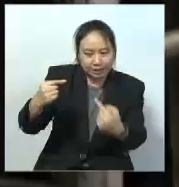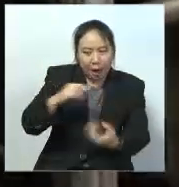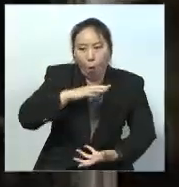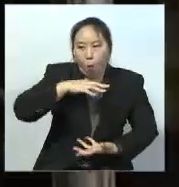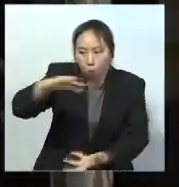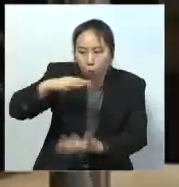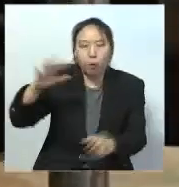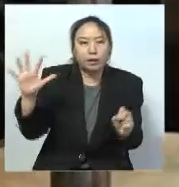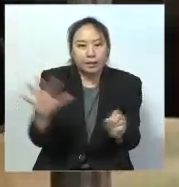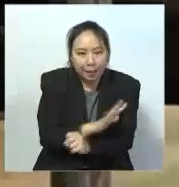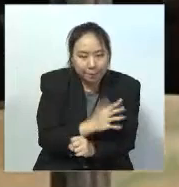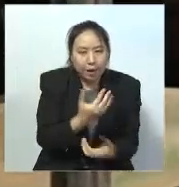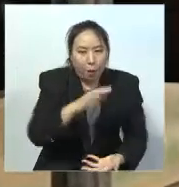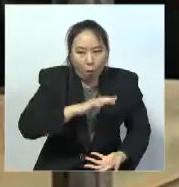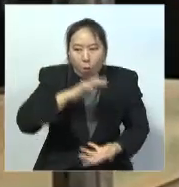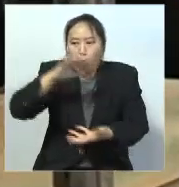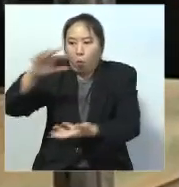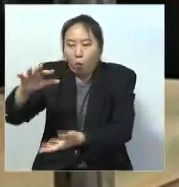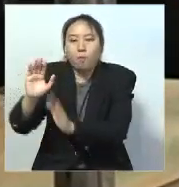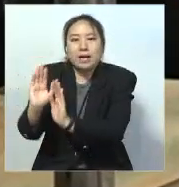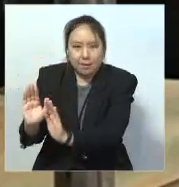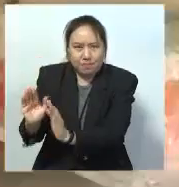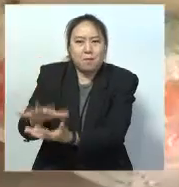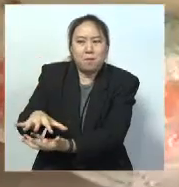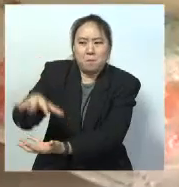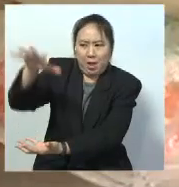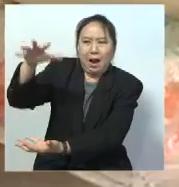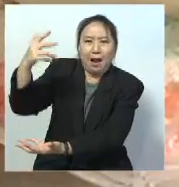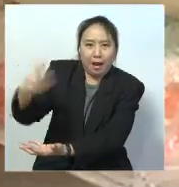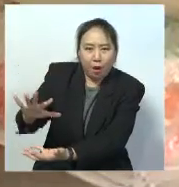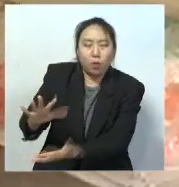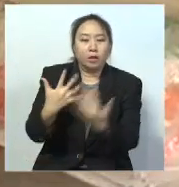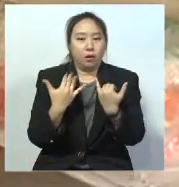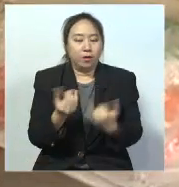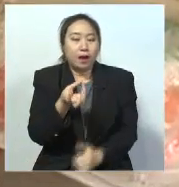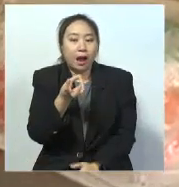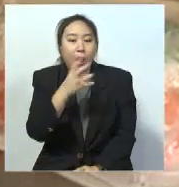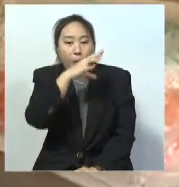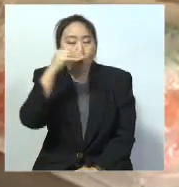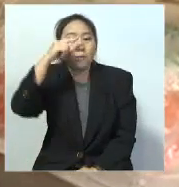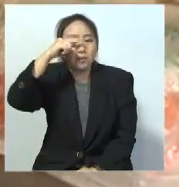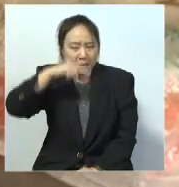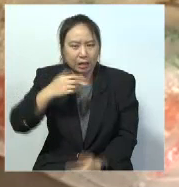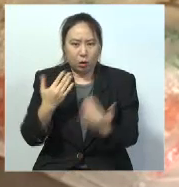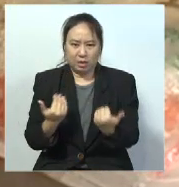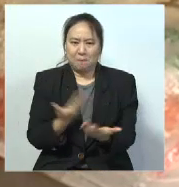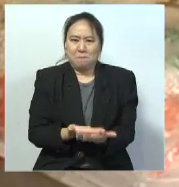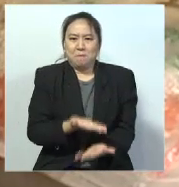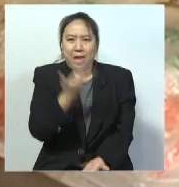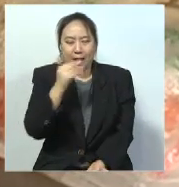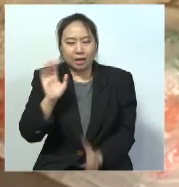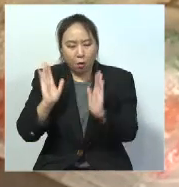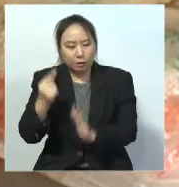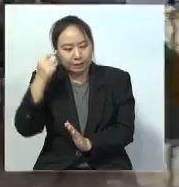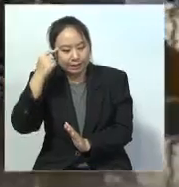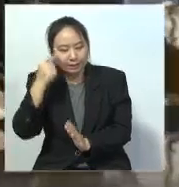อะแล้วก็นำข้าวเนี่ยไปเก็บสต็อกไว้เป็นจำนวนมากแล้วประกอบกับราคาข้าวหอมมะลิไทยเพิ่มสูงขึ้นมากผู้ซื้อก็เลย